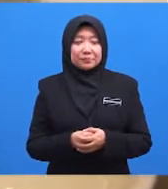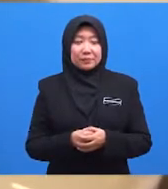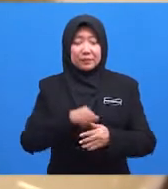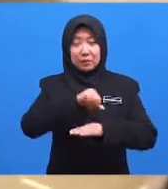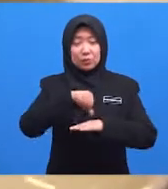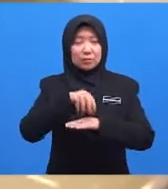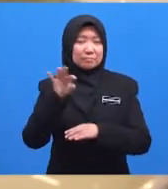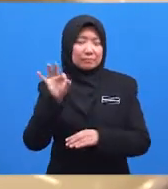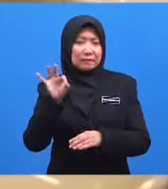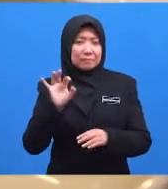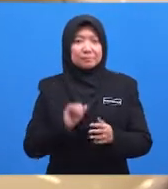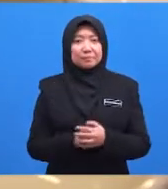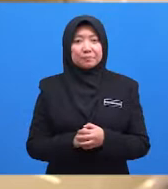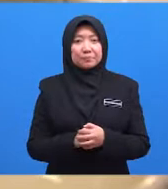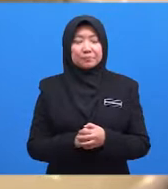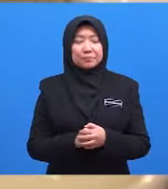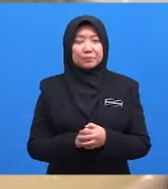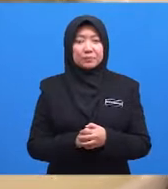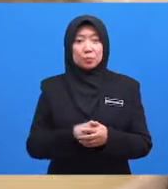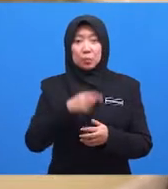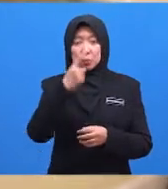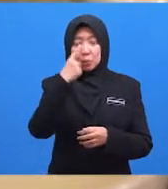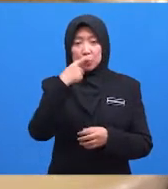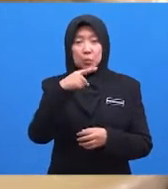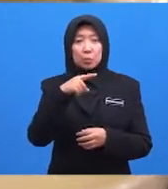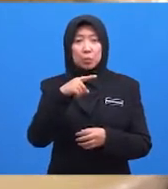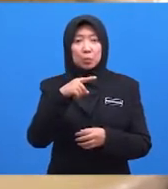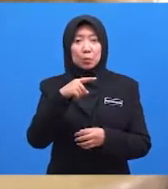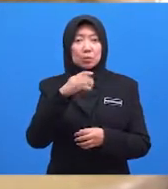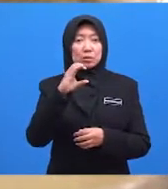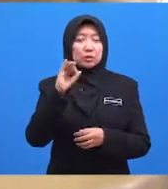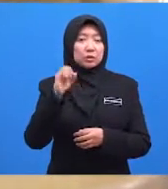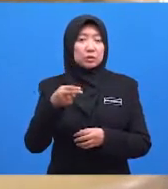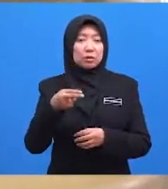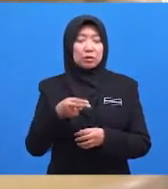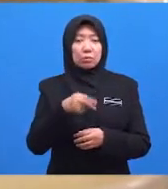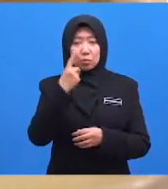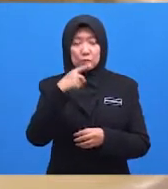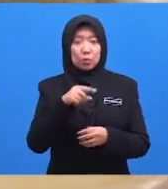Sos lada hitam ni sebagai pencicah bagi ayam panggang madu.